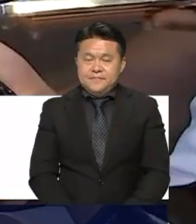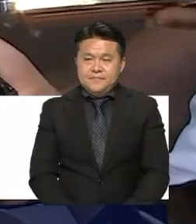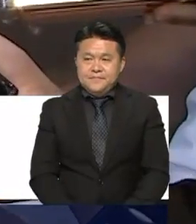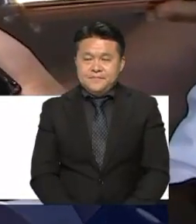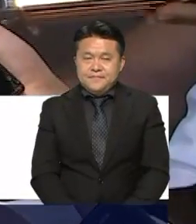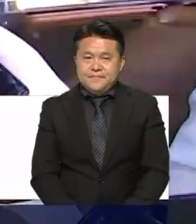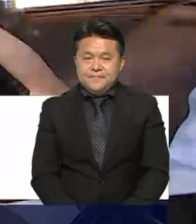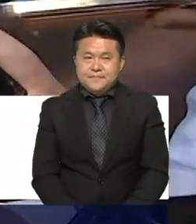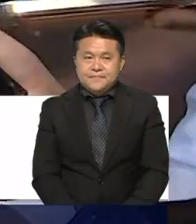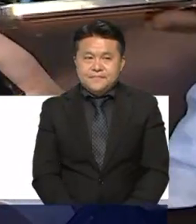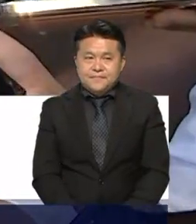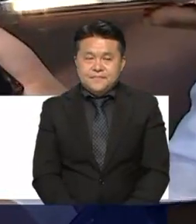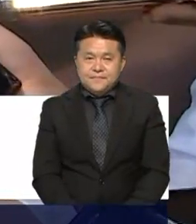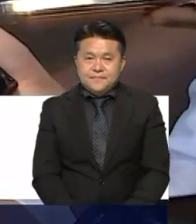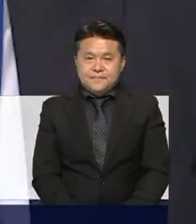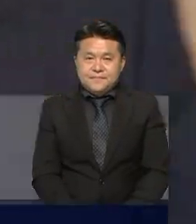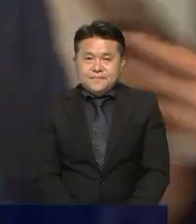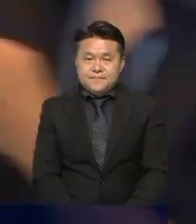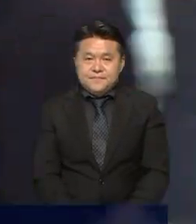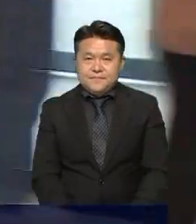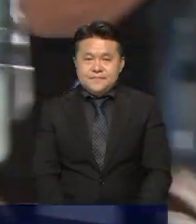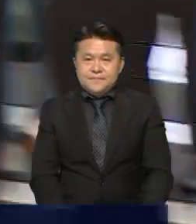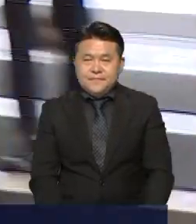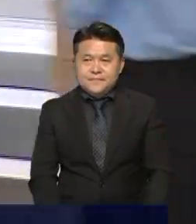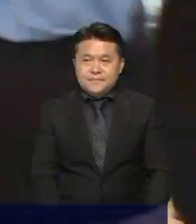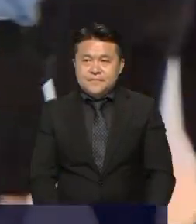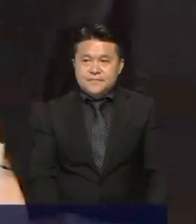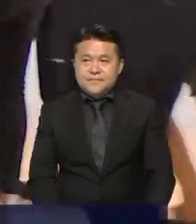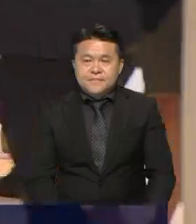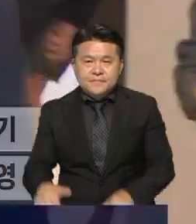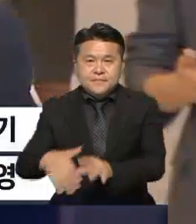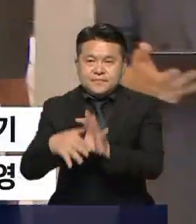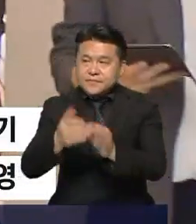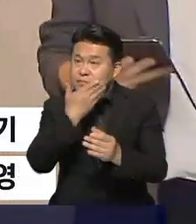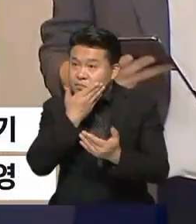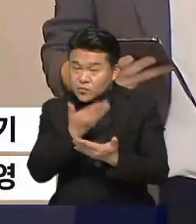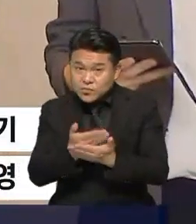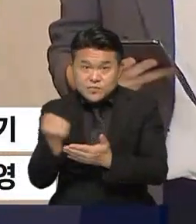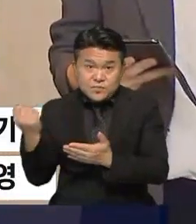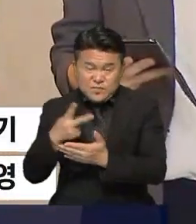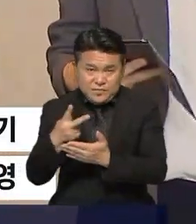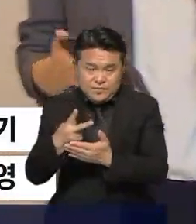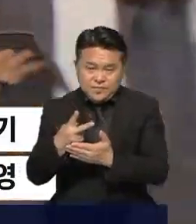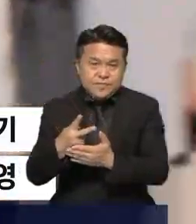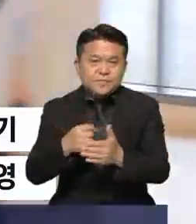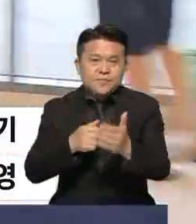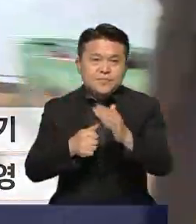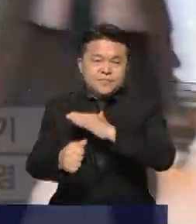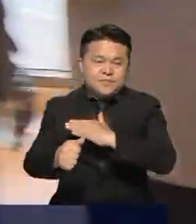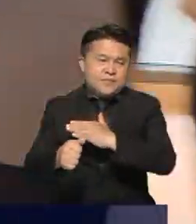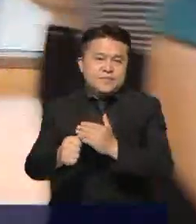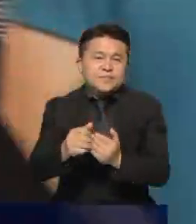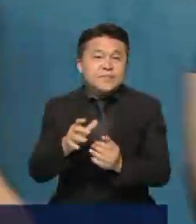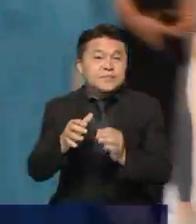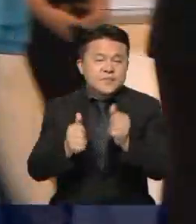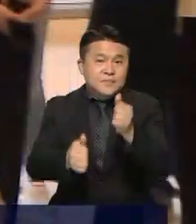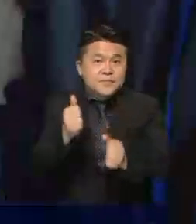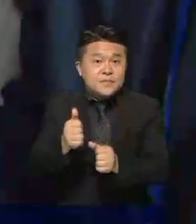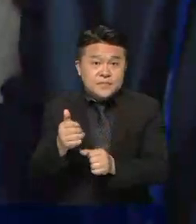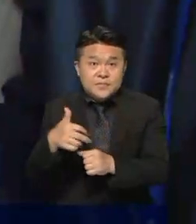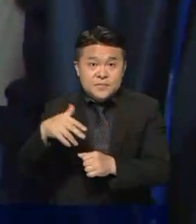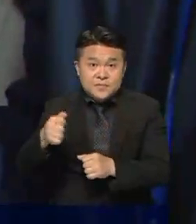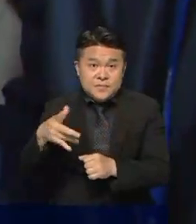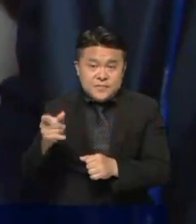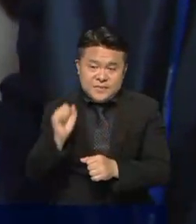생각이 많이 들었습니다. 친문의 핵심이자 당권 경쟁자로 거론되는 전해철 의원의 불출마 선언,